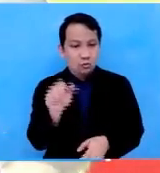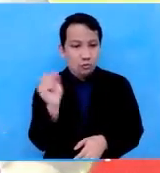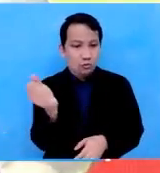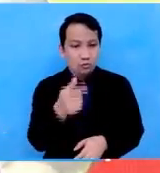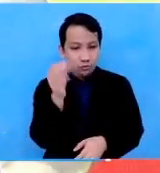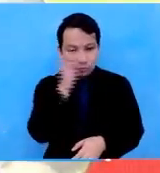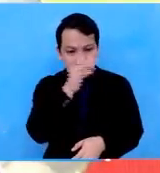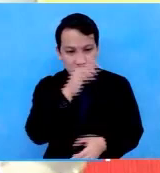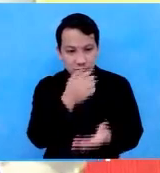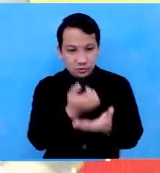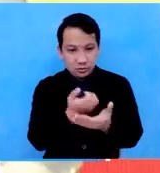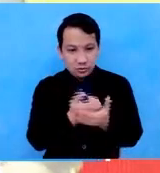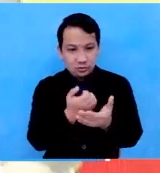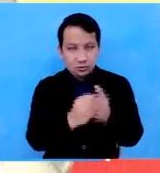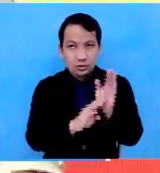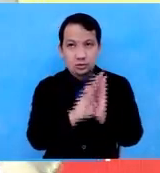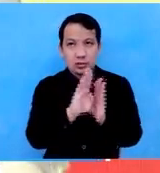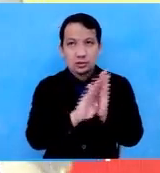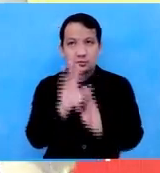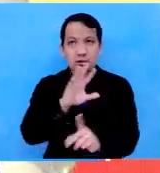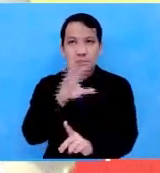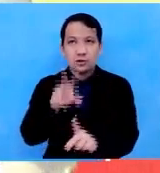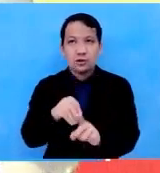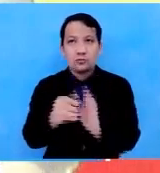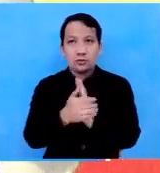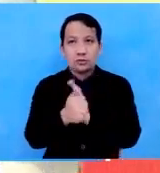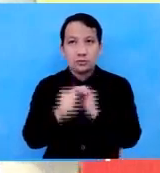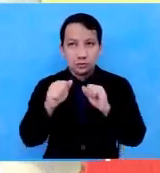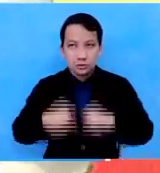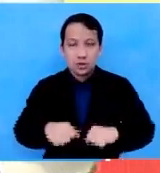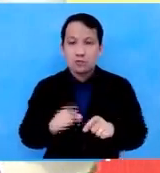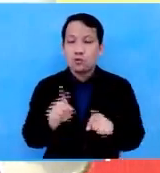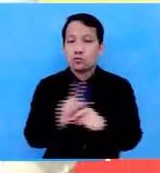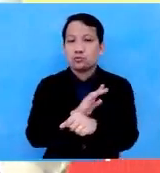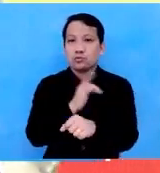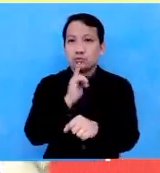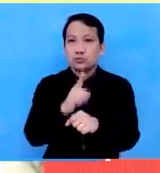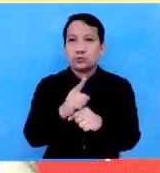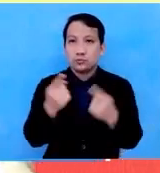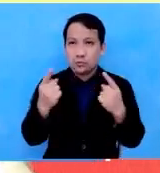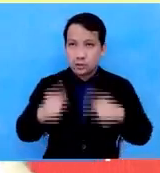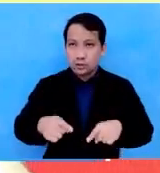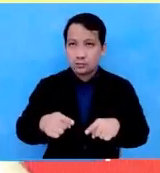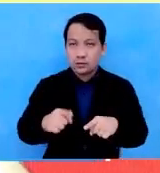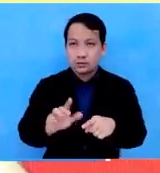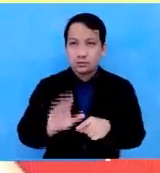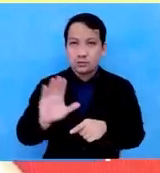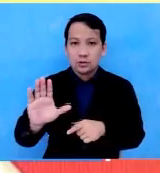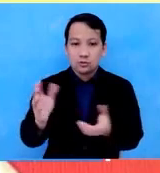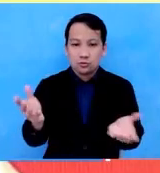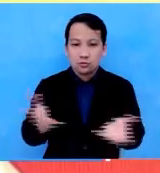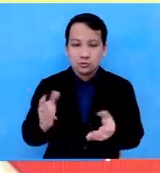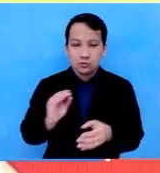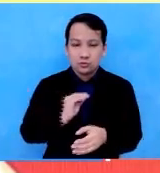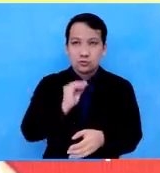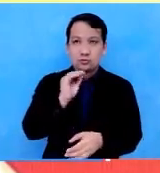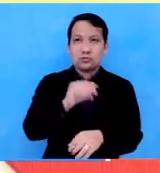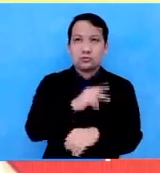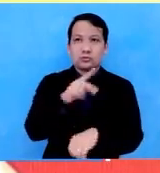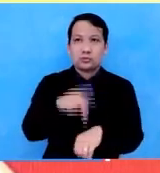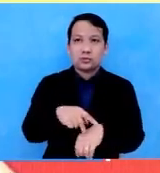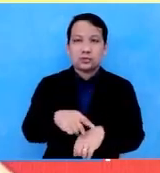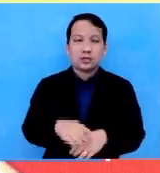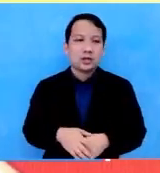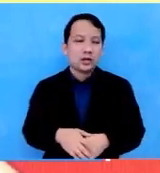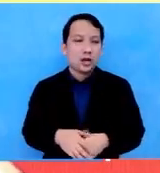economic, social, and cultural potential are fully realized in our own country. Nang sa ganun,